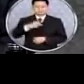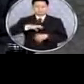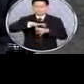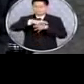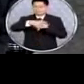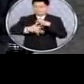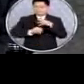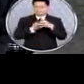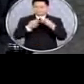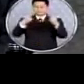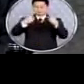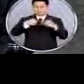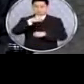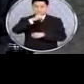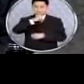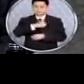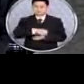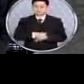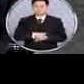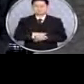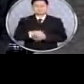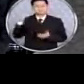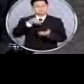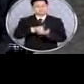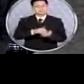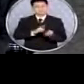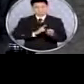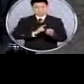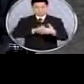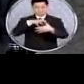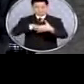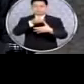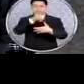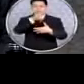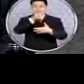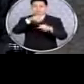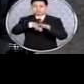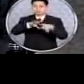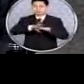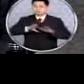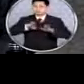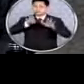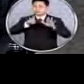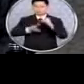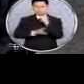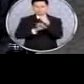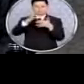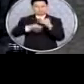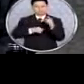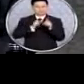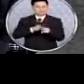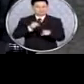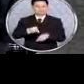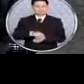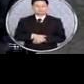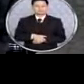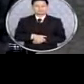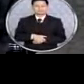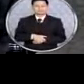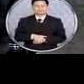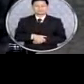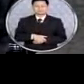界看台湾这个地方是不是有一个文明国家基本的条件。它不仅